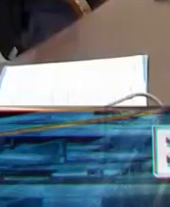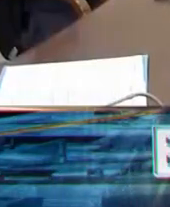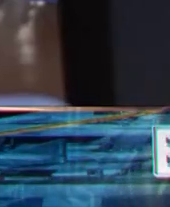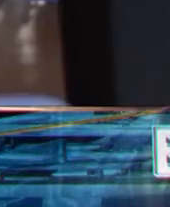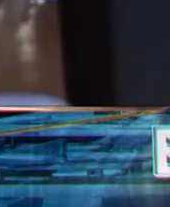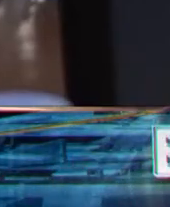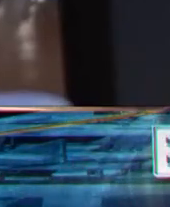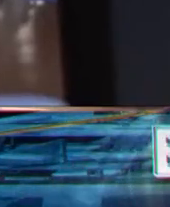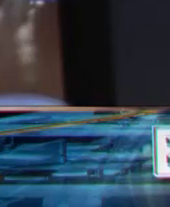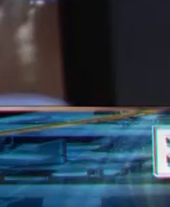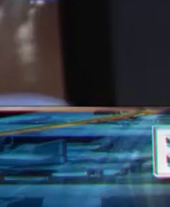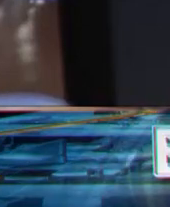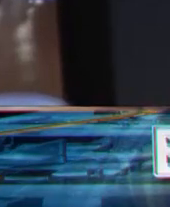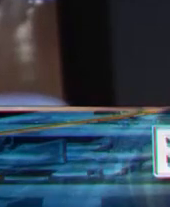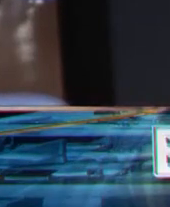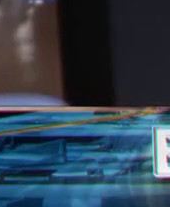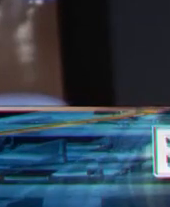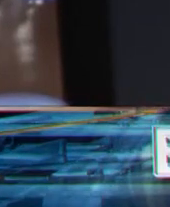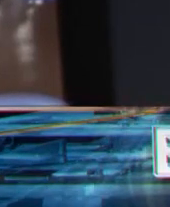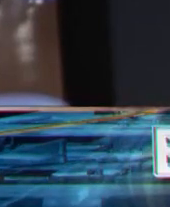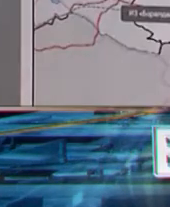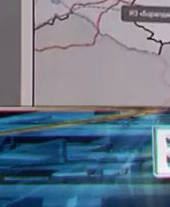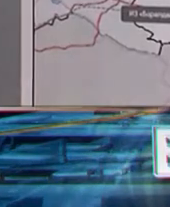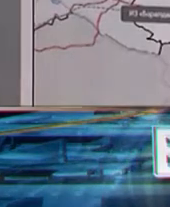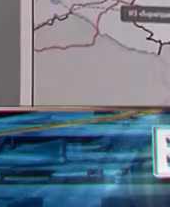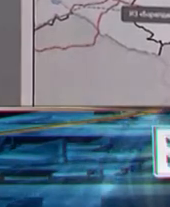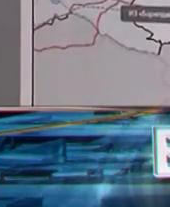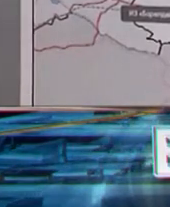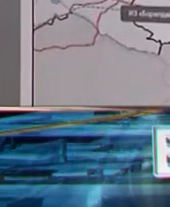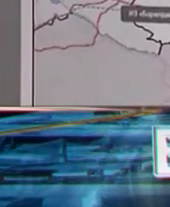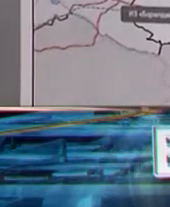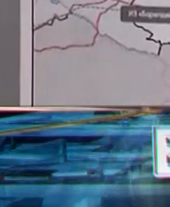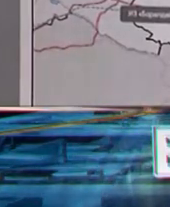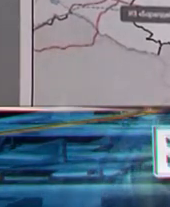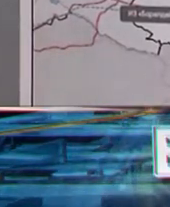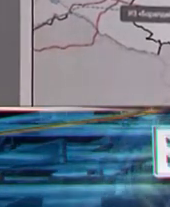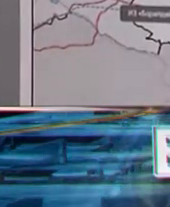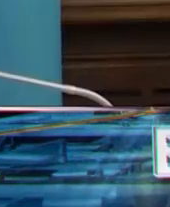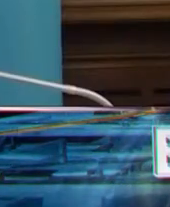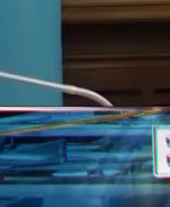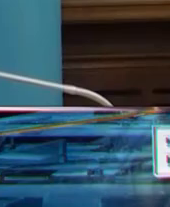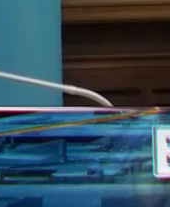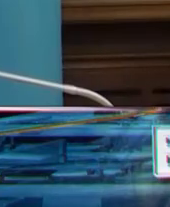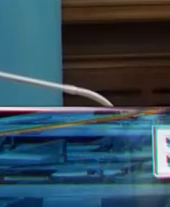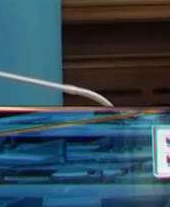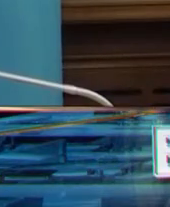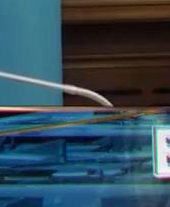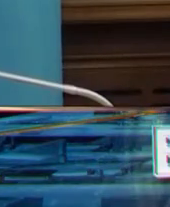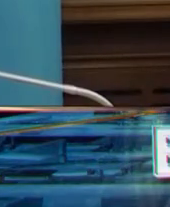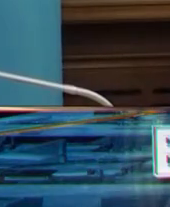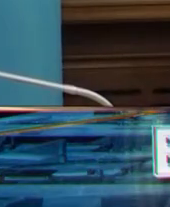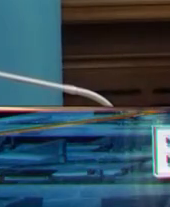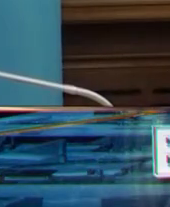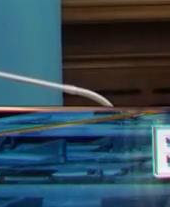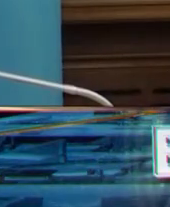Баяу жүріспен ісі өңбейді, істі ширатыңдар. Облыс әкімі бүгін өңірдегі газдандыру ісін сын қалды. От вас, от Акимов районов,